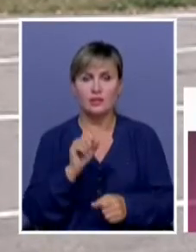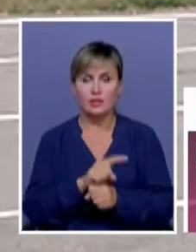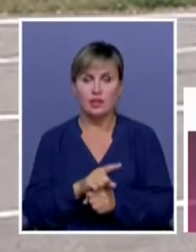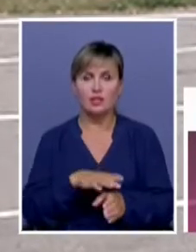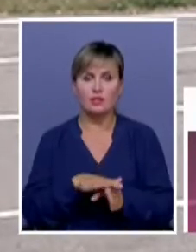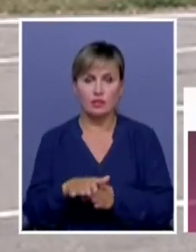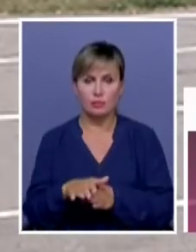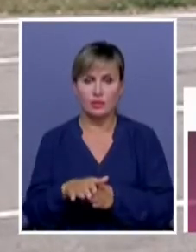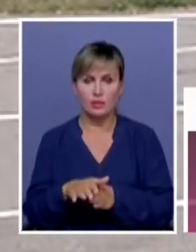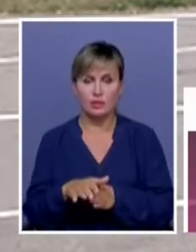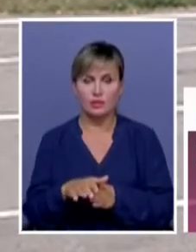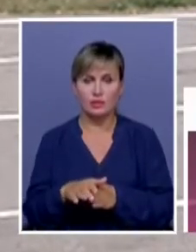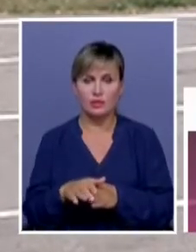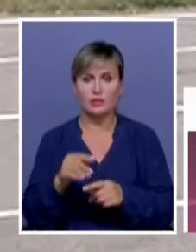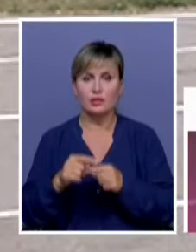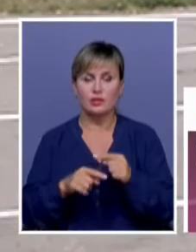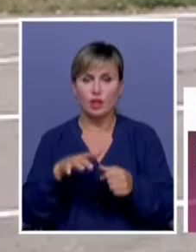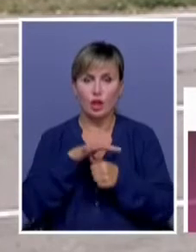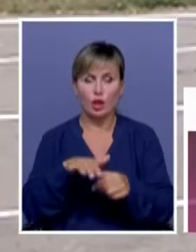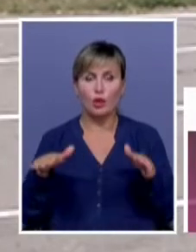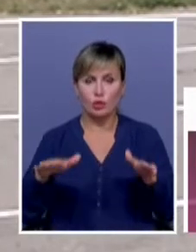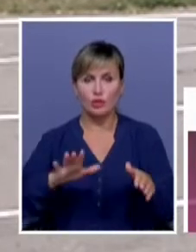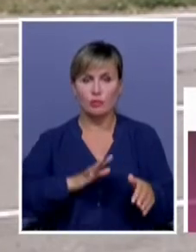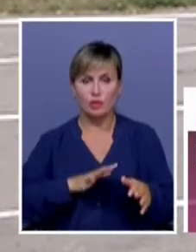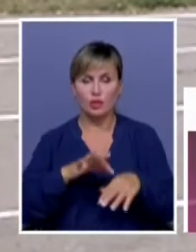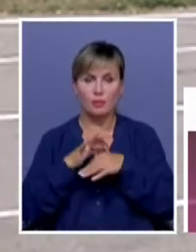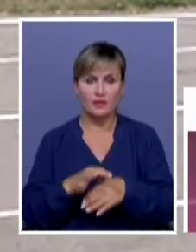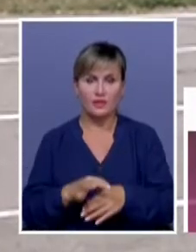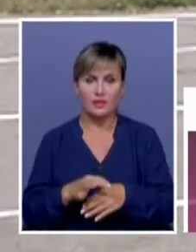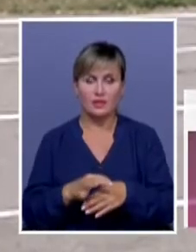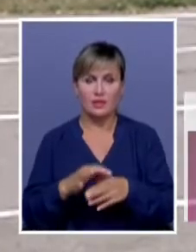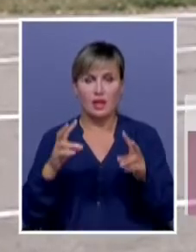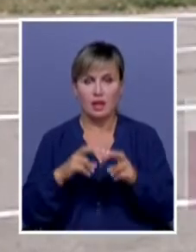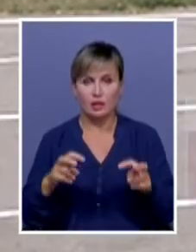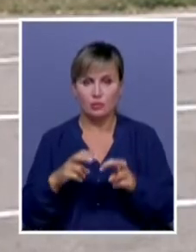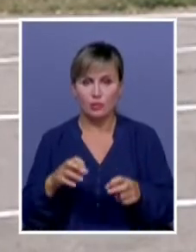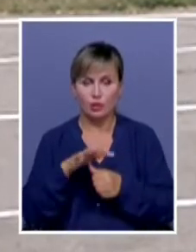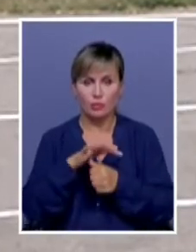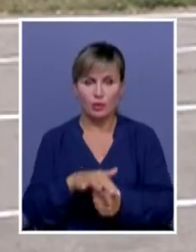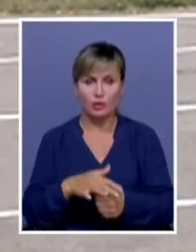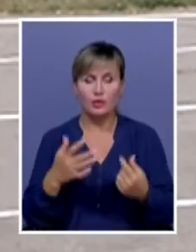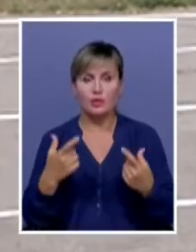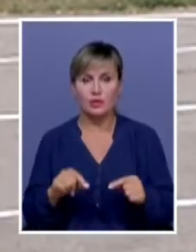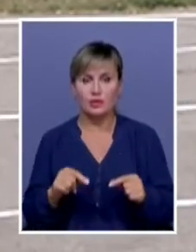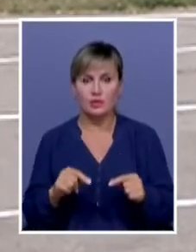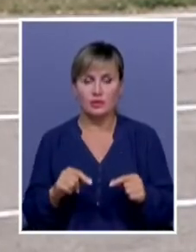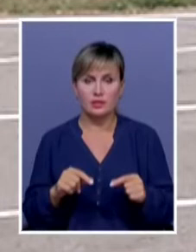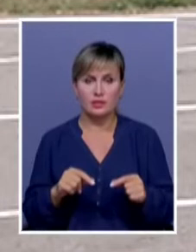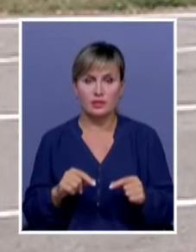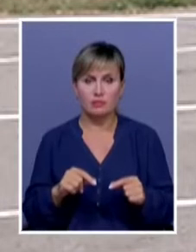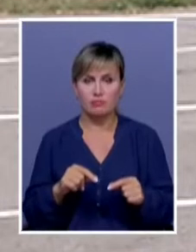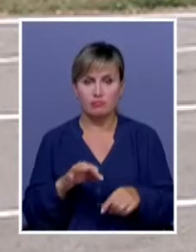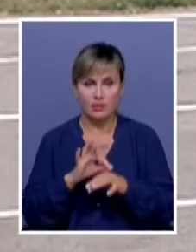выполнены. С летчиками были проведены разбор полетов, где доведены до